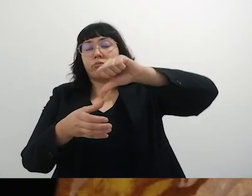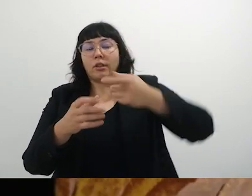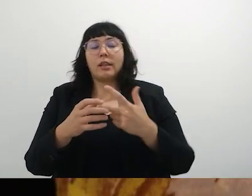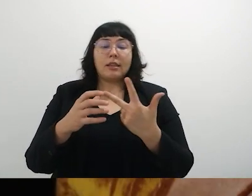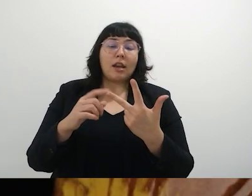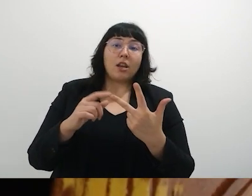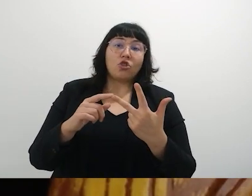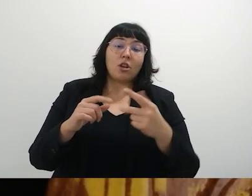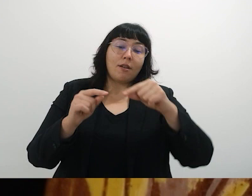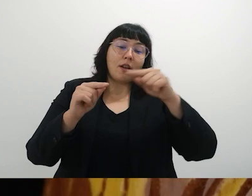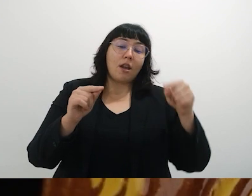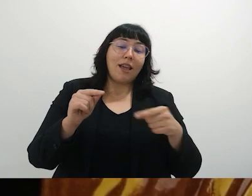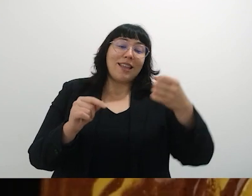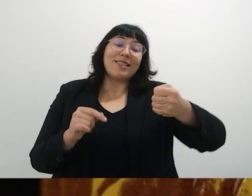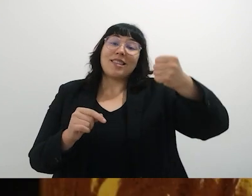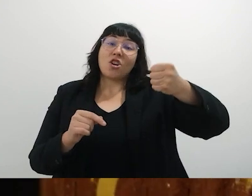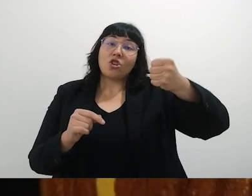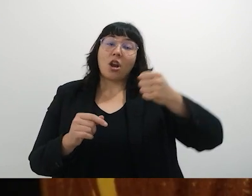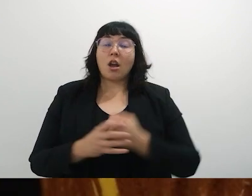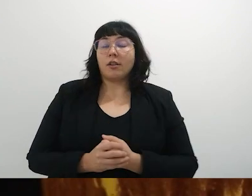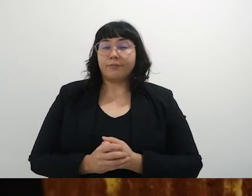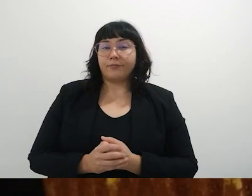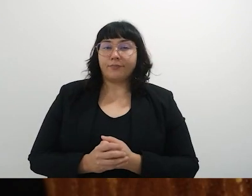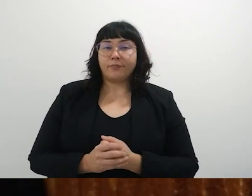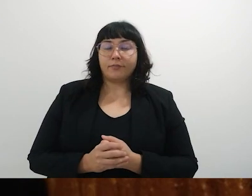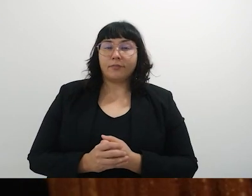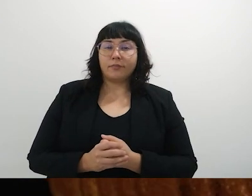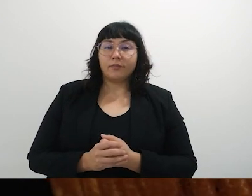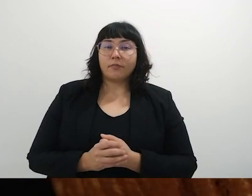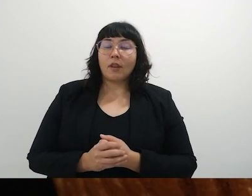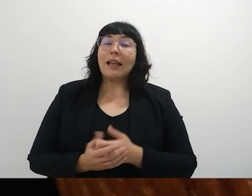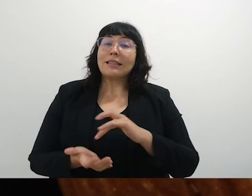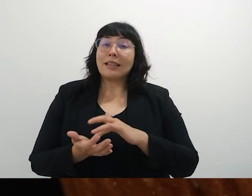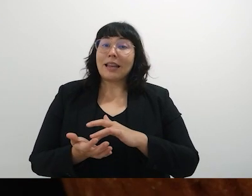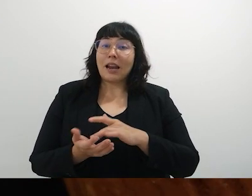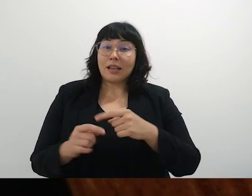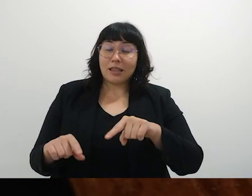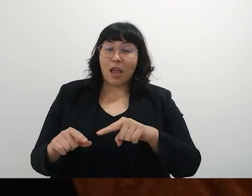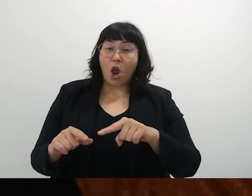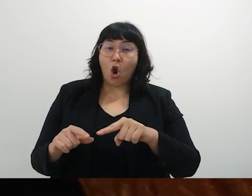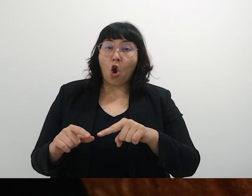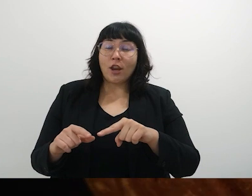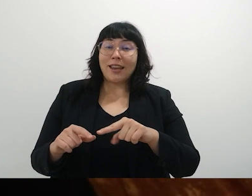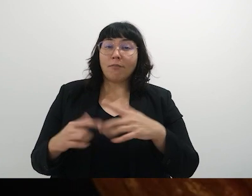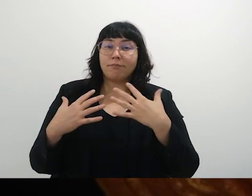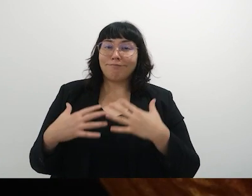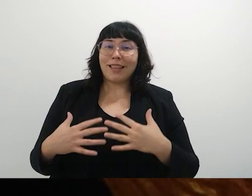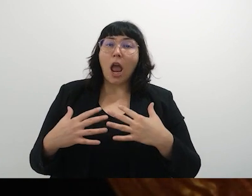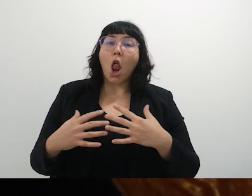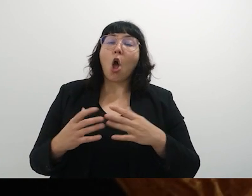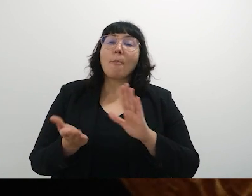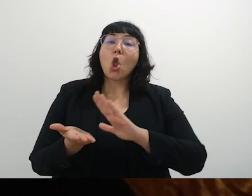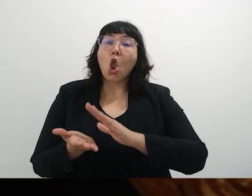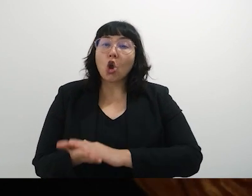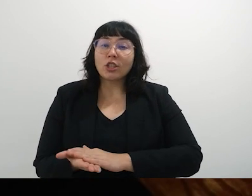Drška je služila za pridržavanje pljoske prilikom upotrebe. Centralni deo čini telo pljoske, odnosno sud za tečnost.